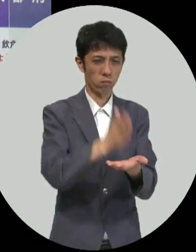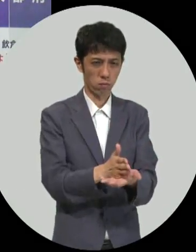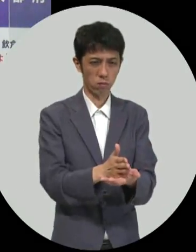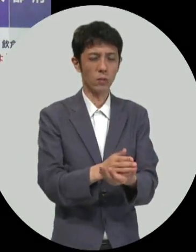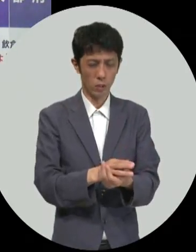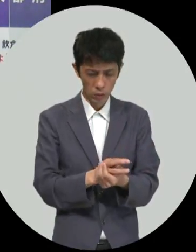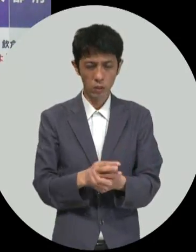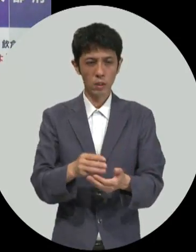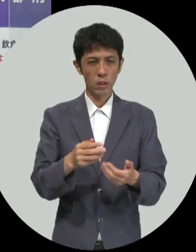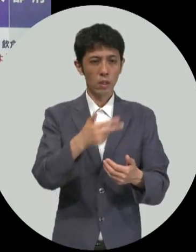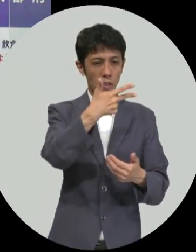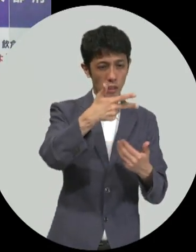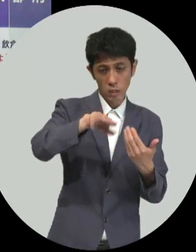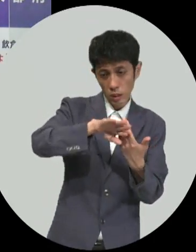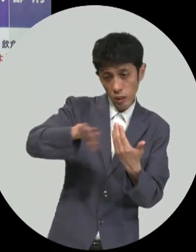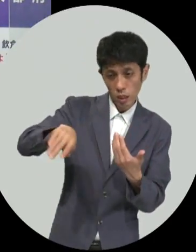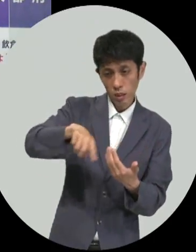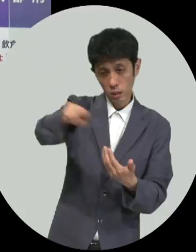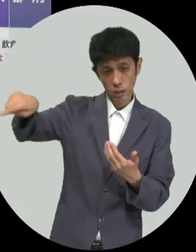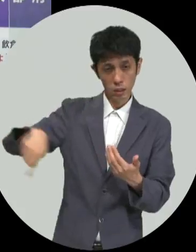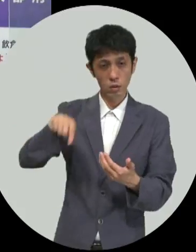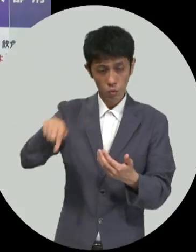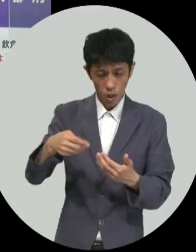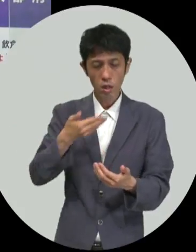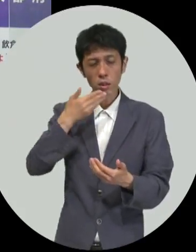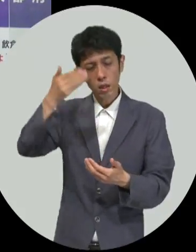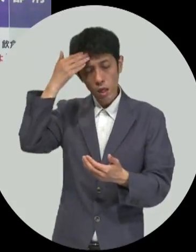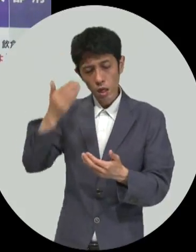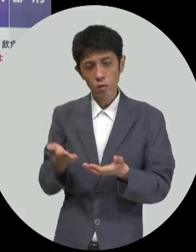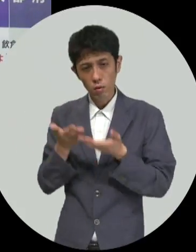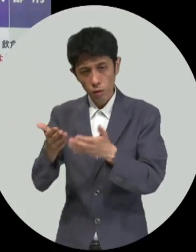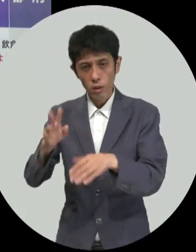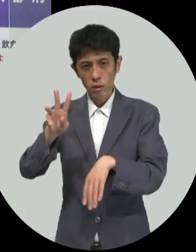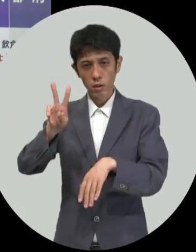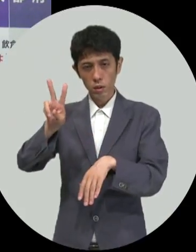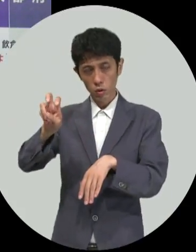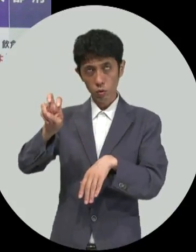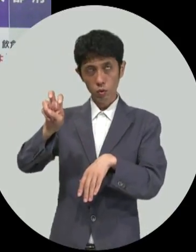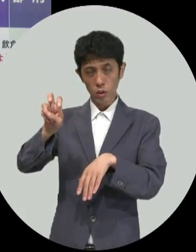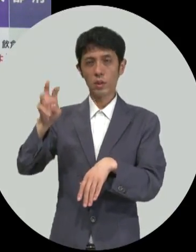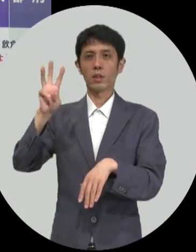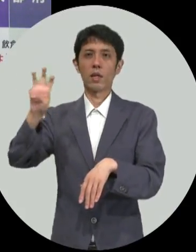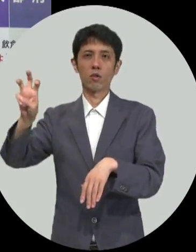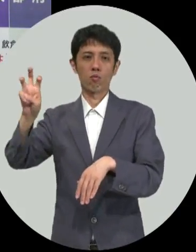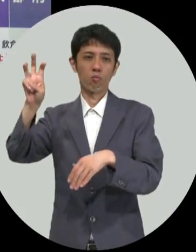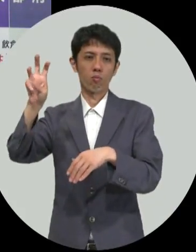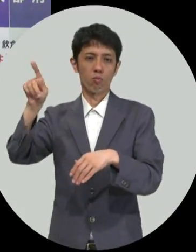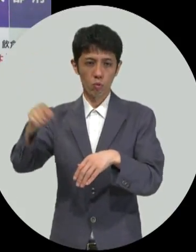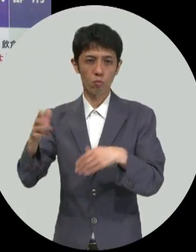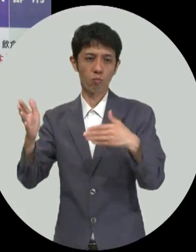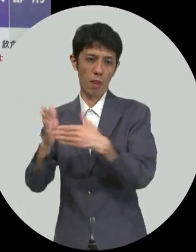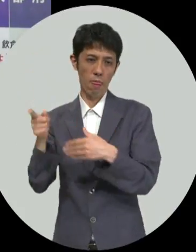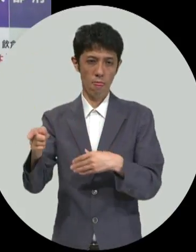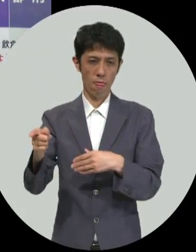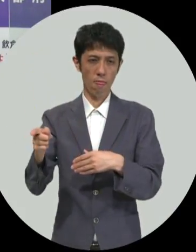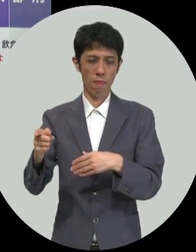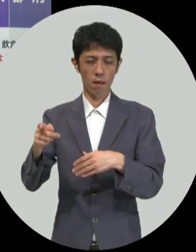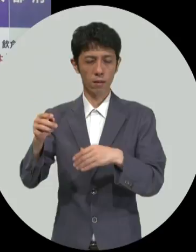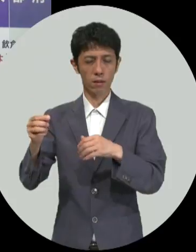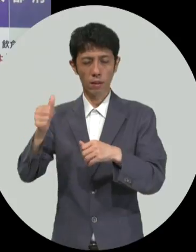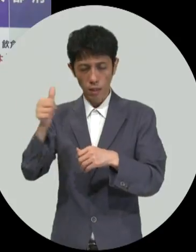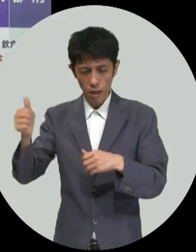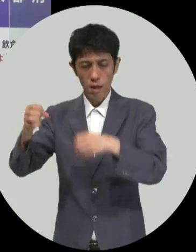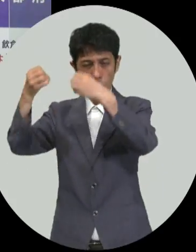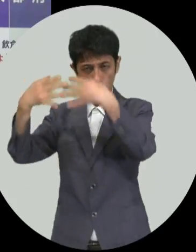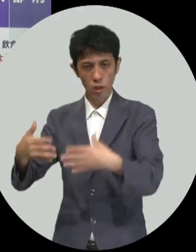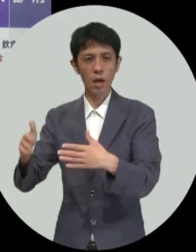都市以外につきましては酒類の提供は20時30分まで、ただし一定の要件を満たした場合に限るということで、これは